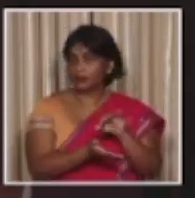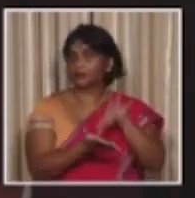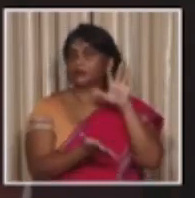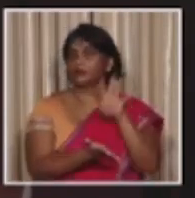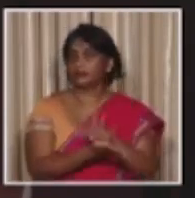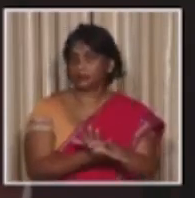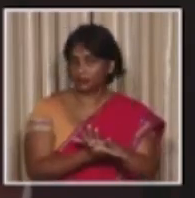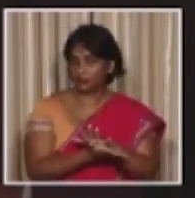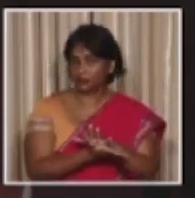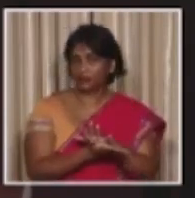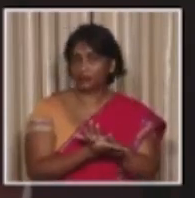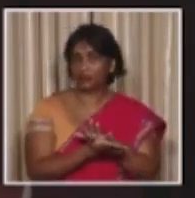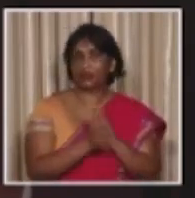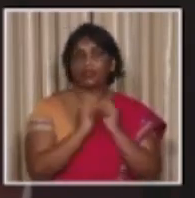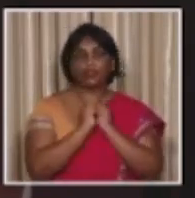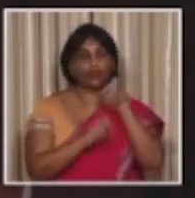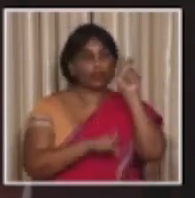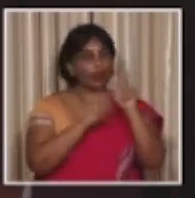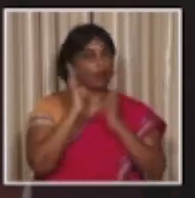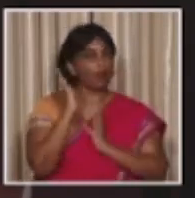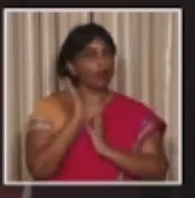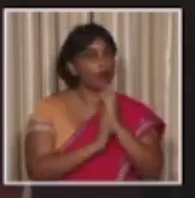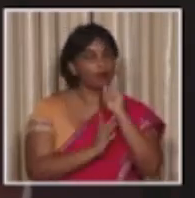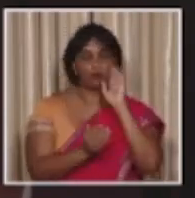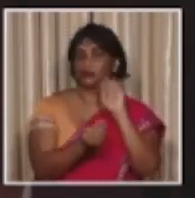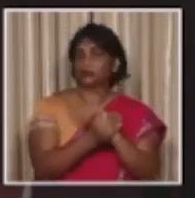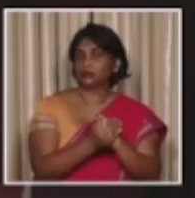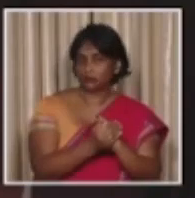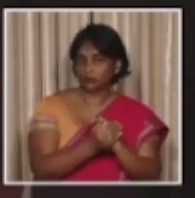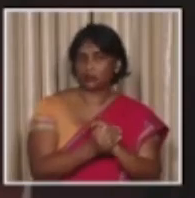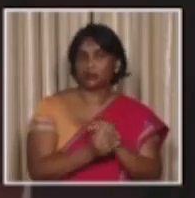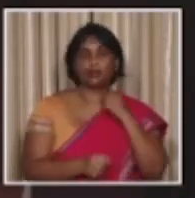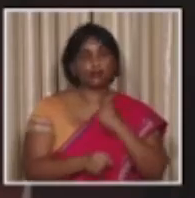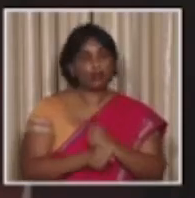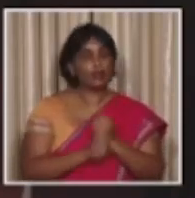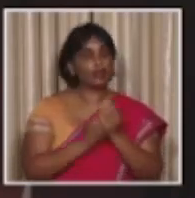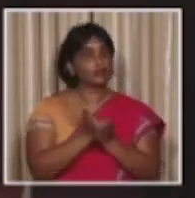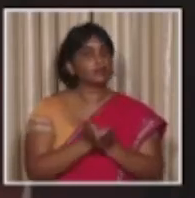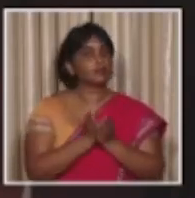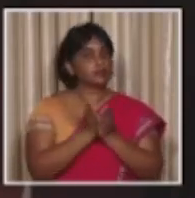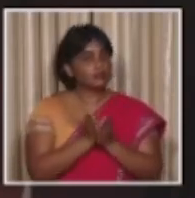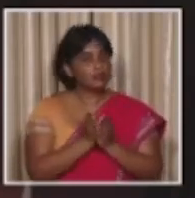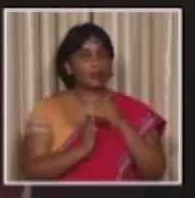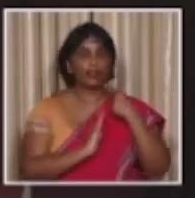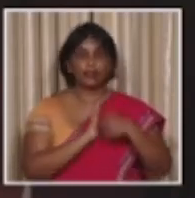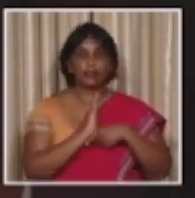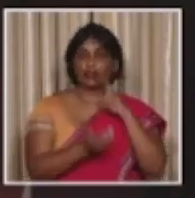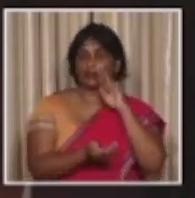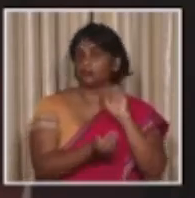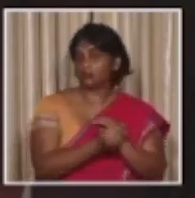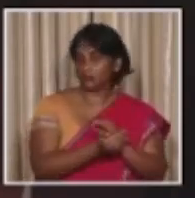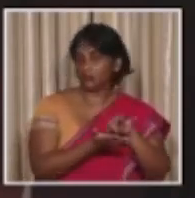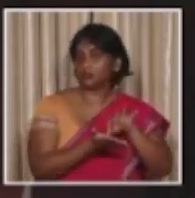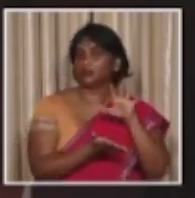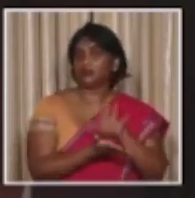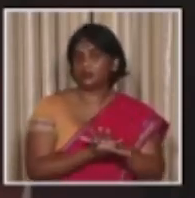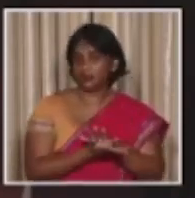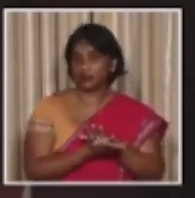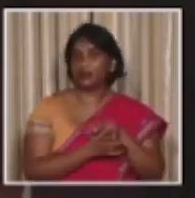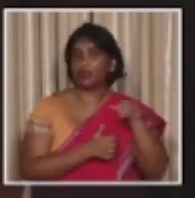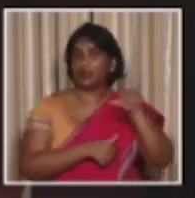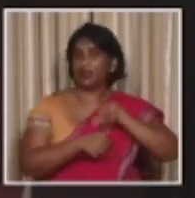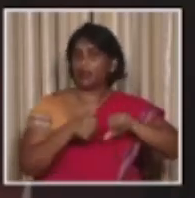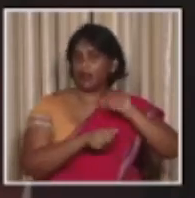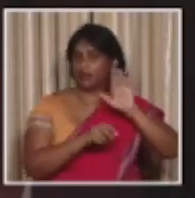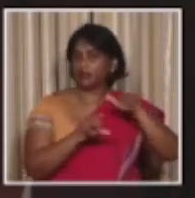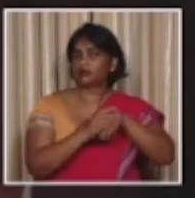කරගෙන සේවක අයිතිය තහවුරු කරගෙන රාජ්‍ය සම්පත්වල දේශීය අයිතිය තහවුරු කරගෙන ඒ